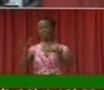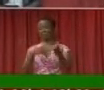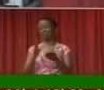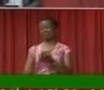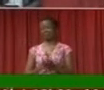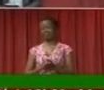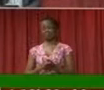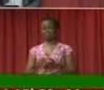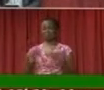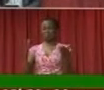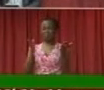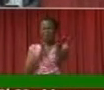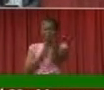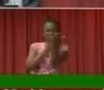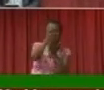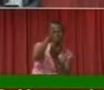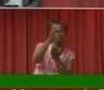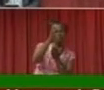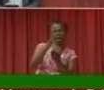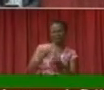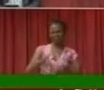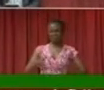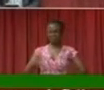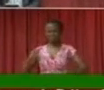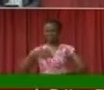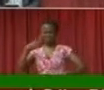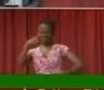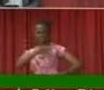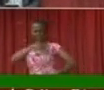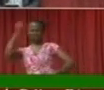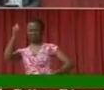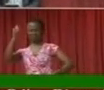Ce n'est pas un droit que vous avez mérité.